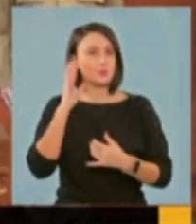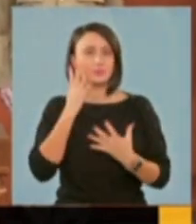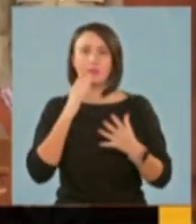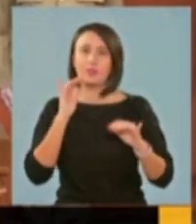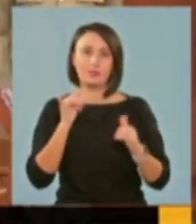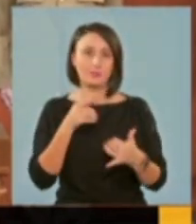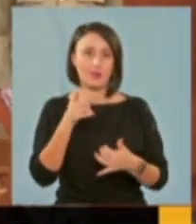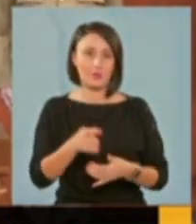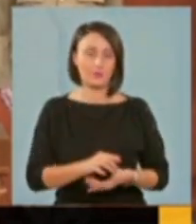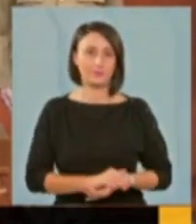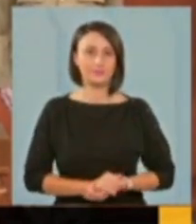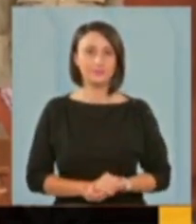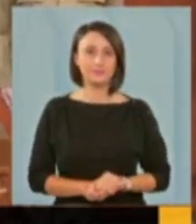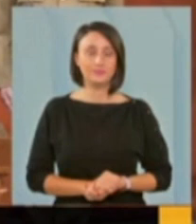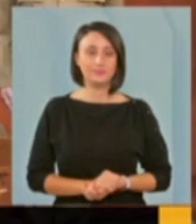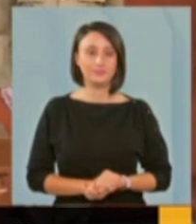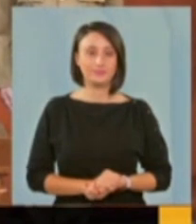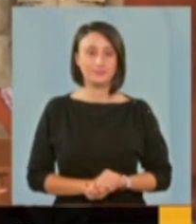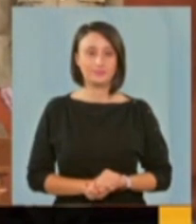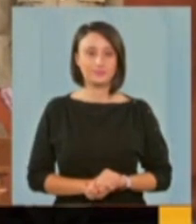acolo.